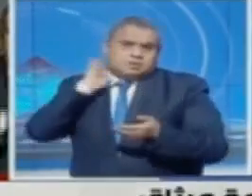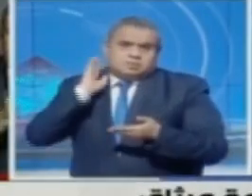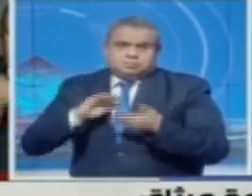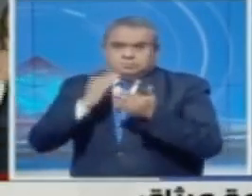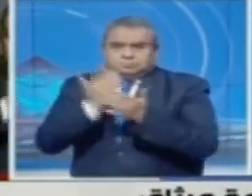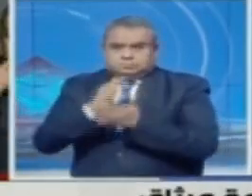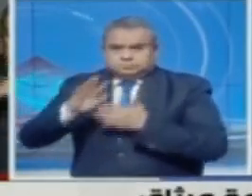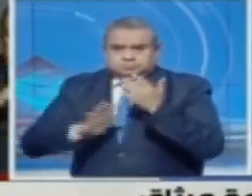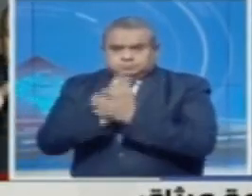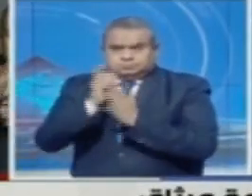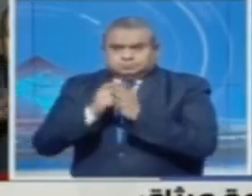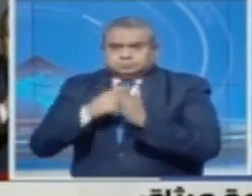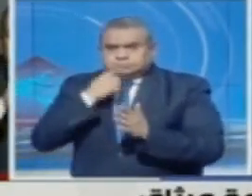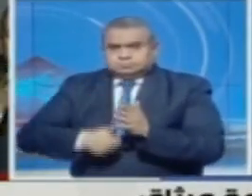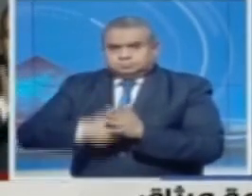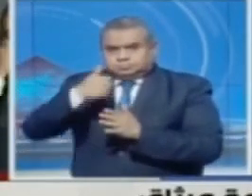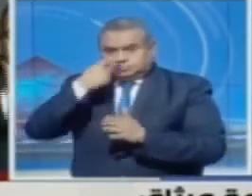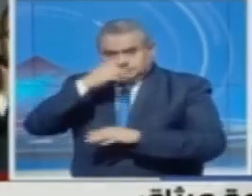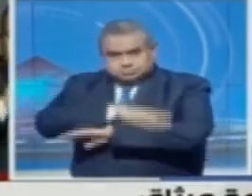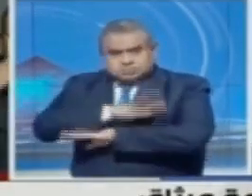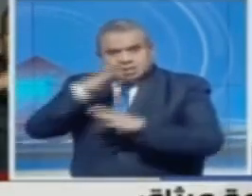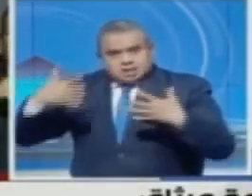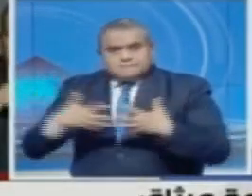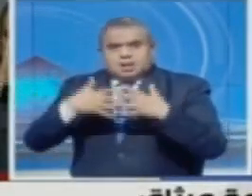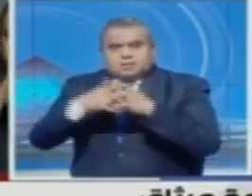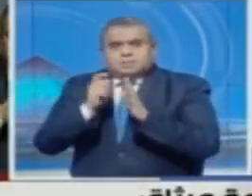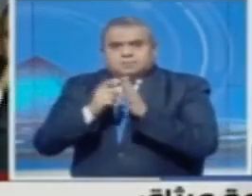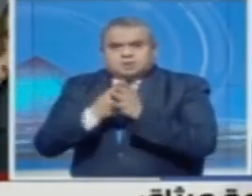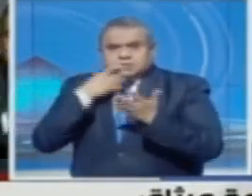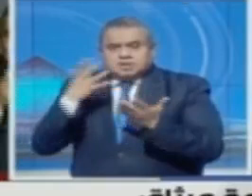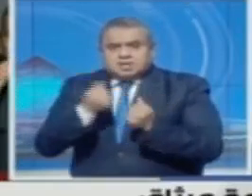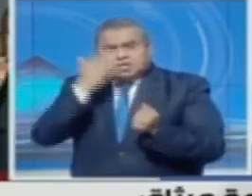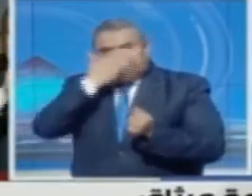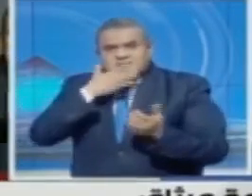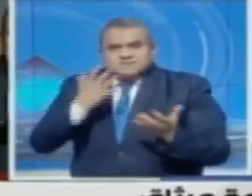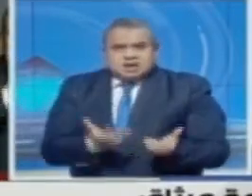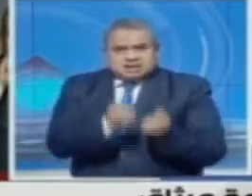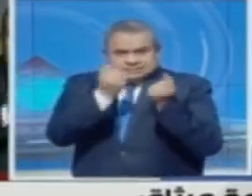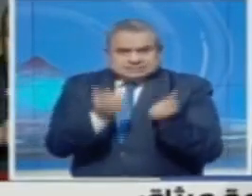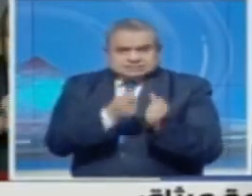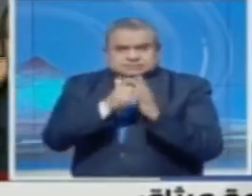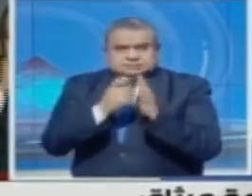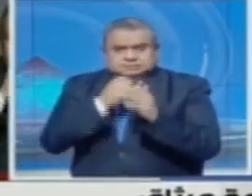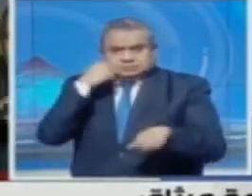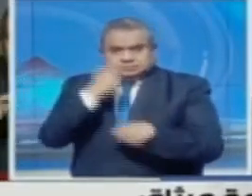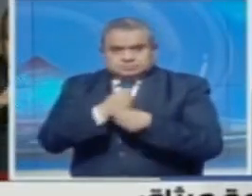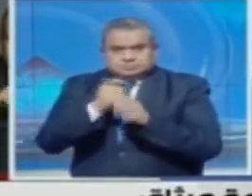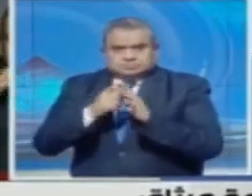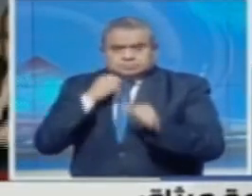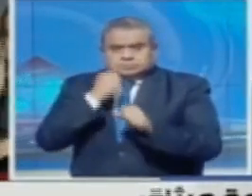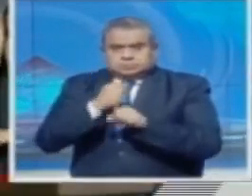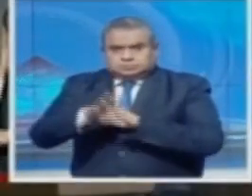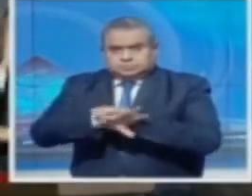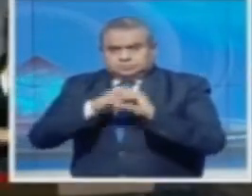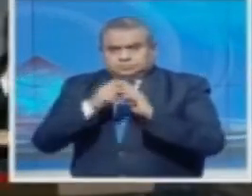الأطراف ليصبح أكثر استجابة لاحتياجات الدول النامية وأكثر قدرة أيضا على الصمود